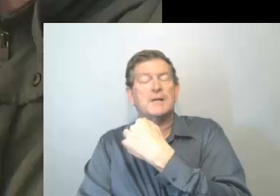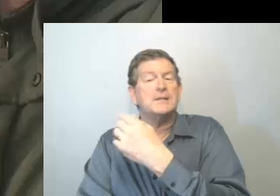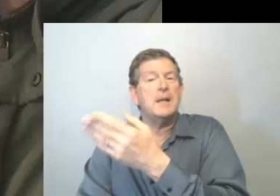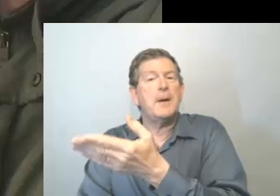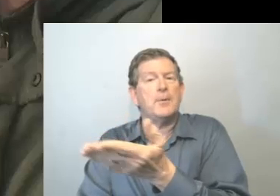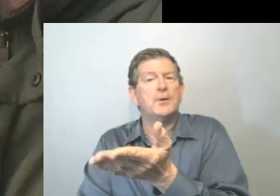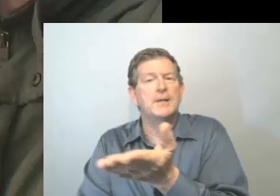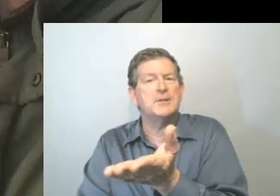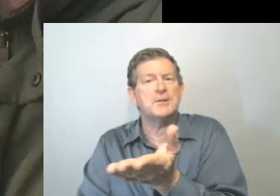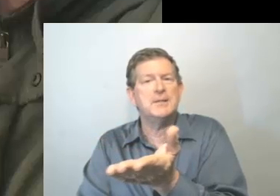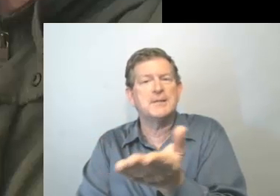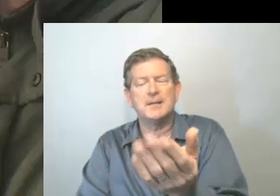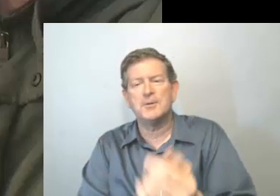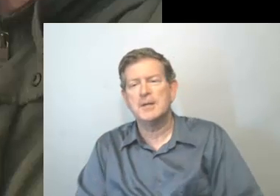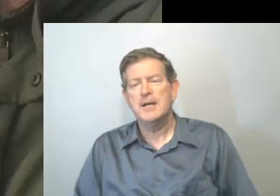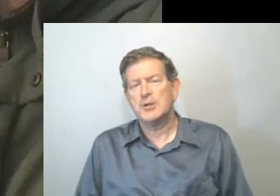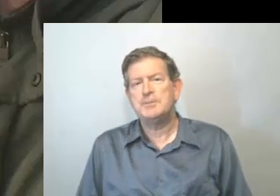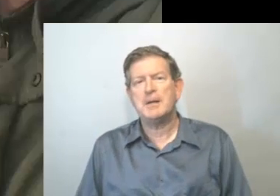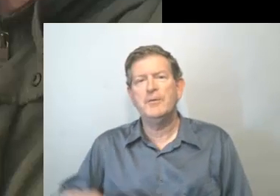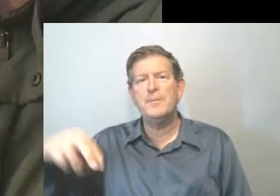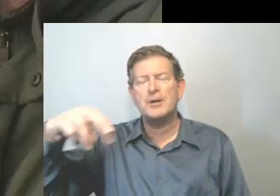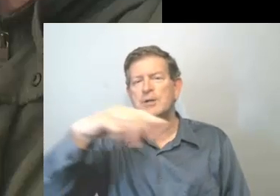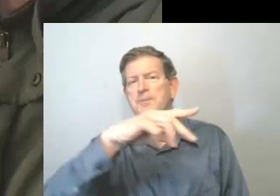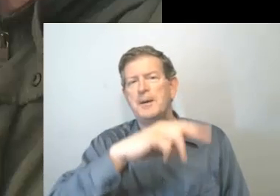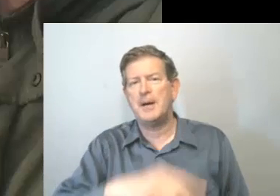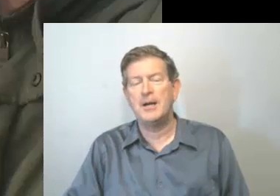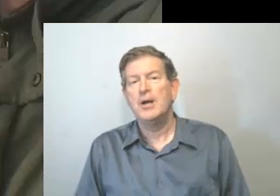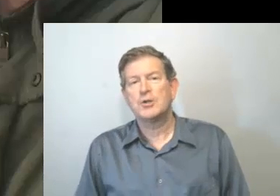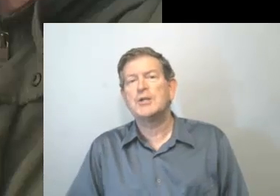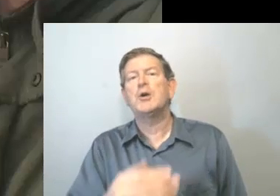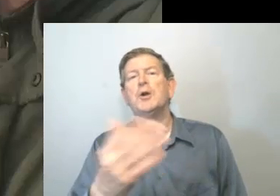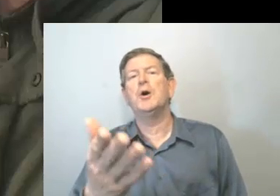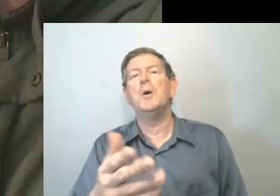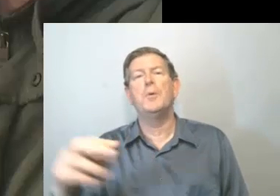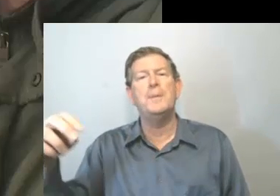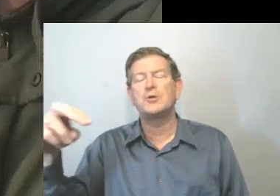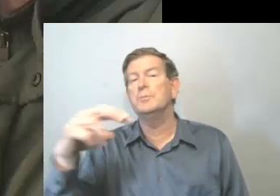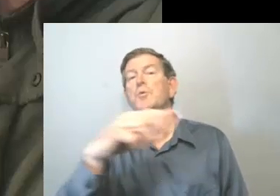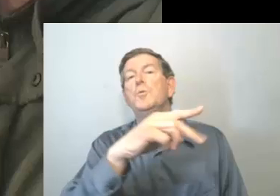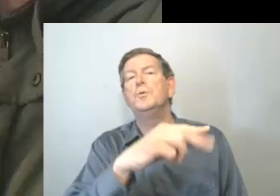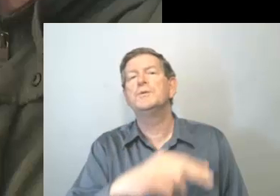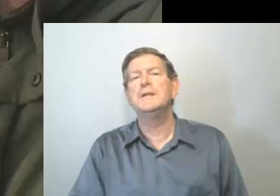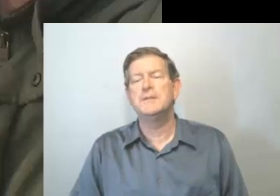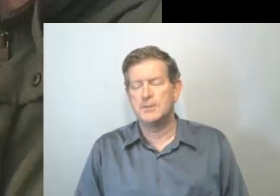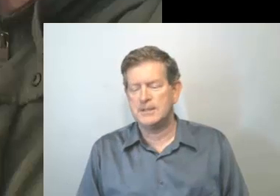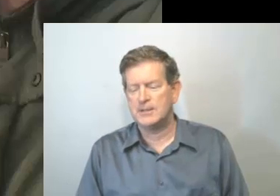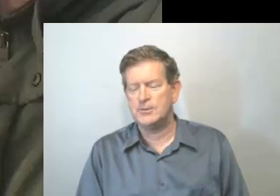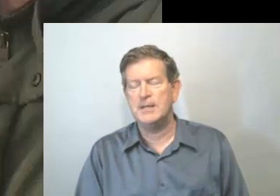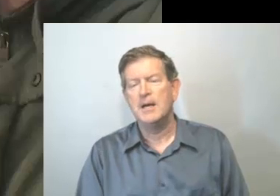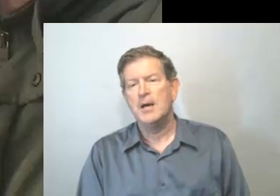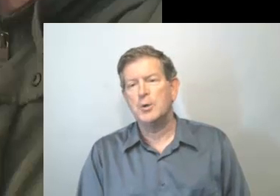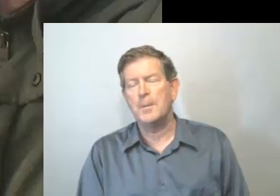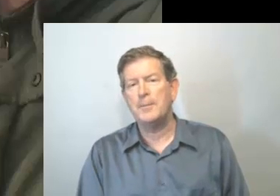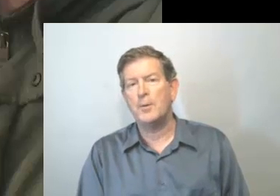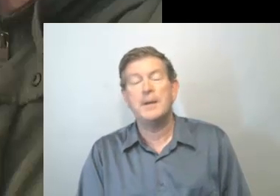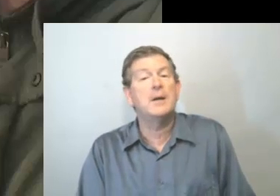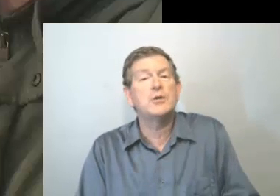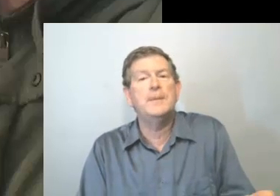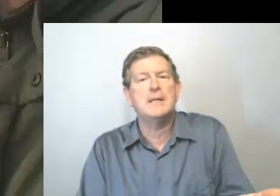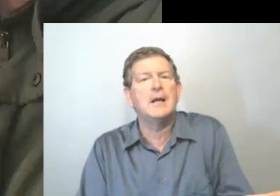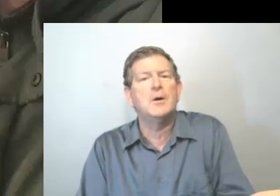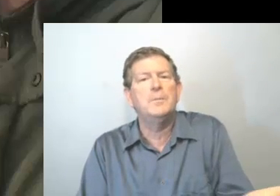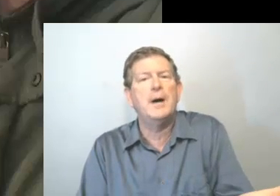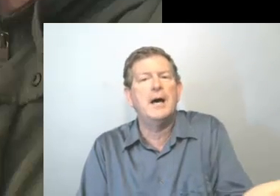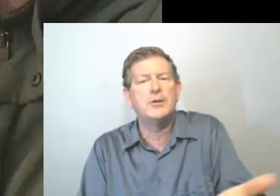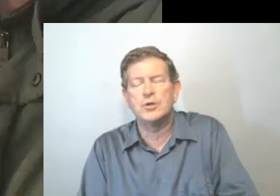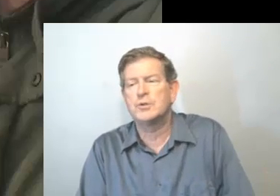Bon, ça, ce n'est pas prendre l'exercice, hein, donc j'espère que vous marchez pas mal. Je sais qu'en Europe, on marche beaucoup plus qu'ici aux États-Unis, normalement. Mais comme